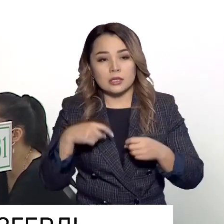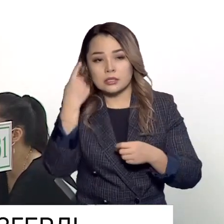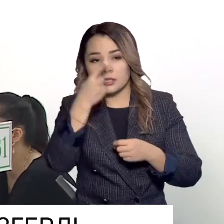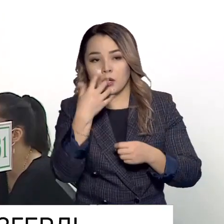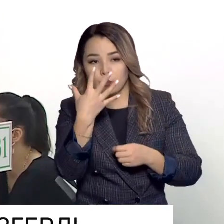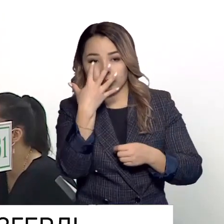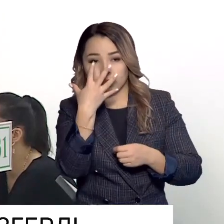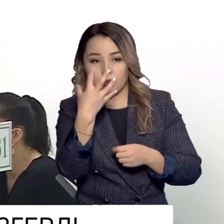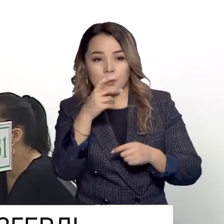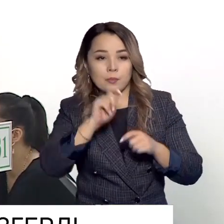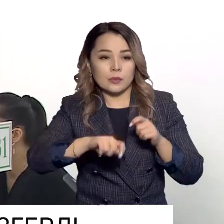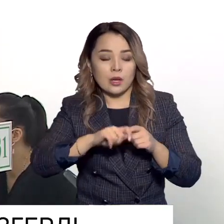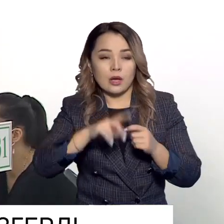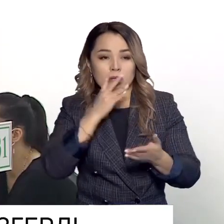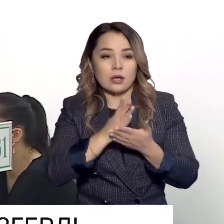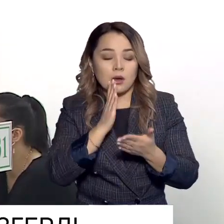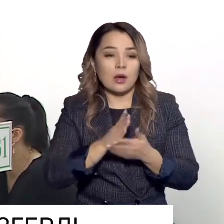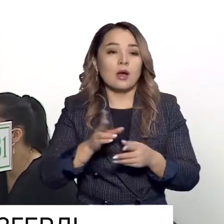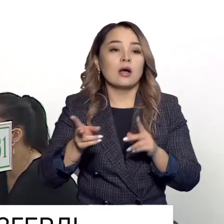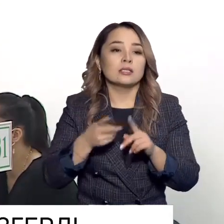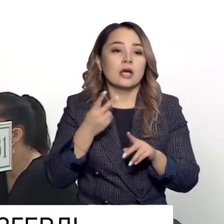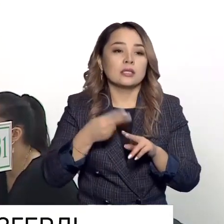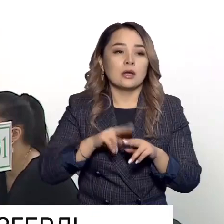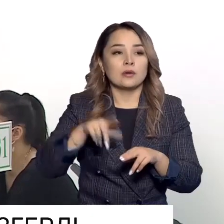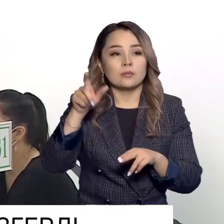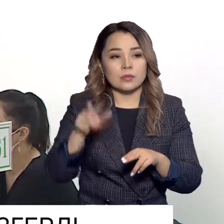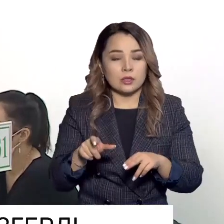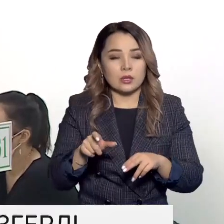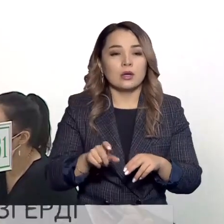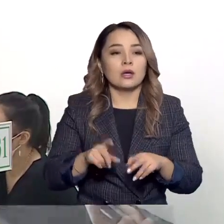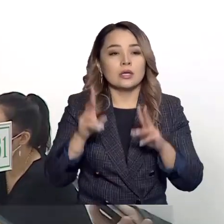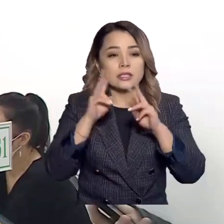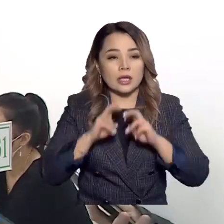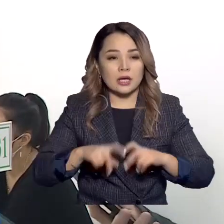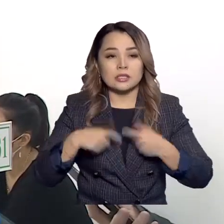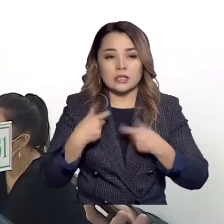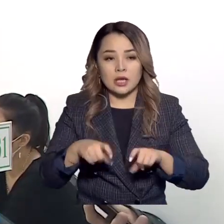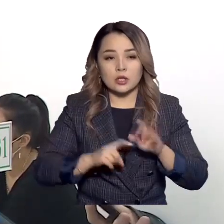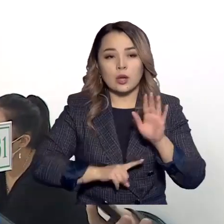Ол сәйкестендіруді өткеннен кейін кісі тестілеуді басынан аяғына дейін өтіп шығады.